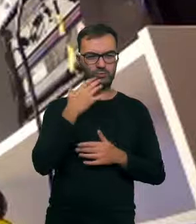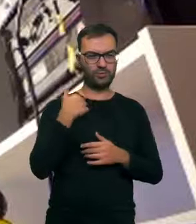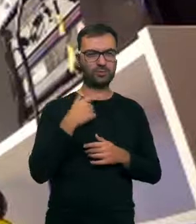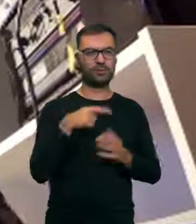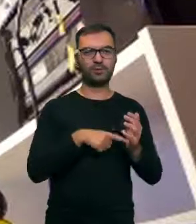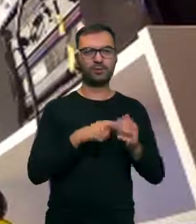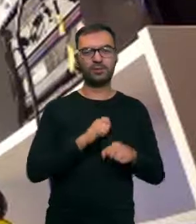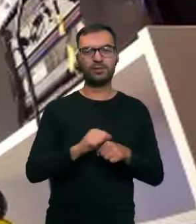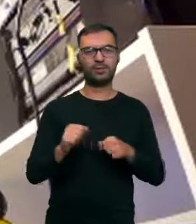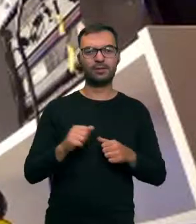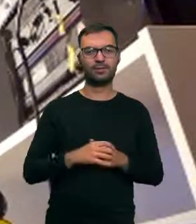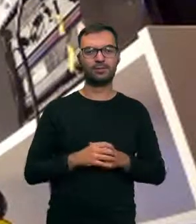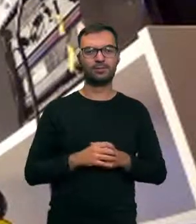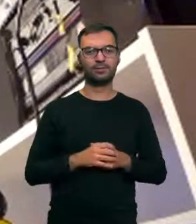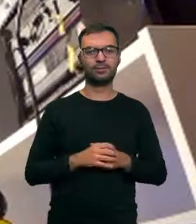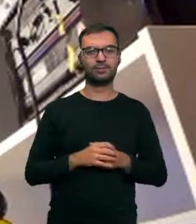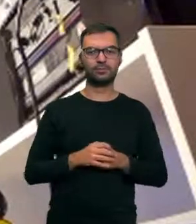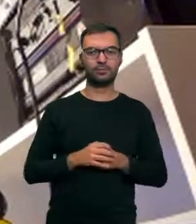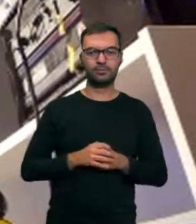że to jest...